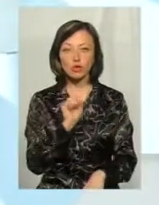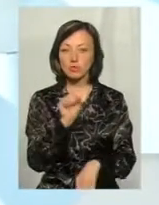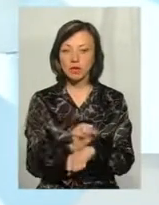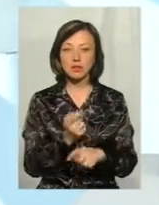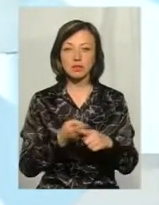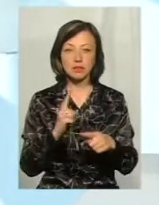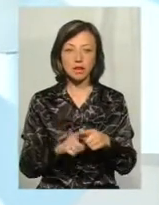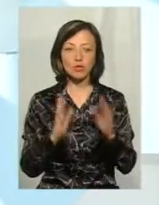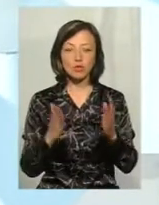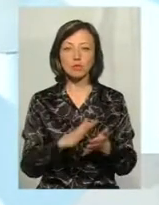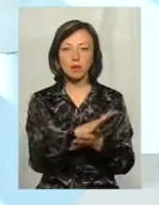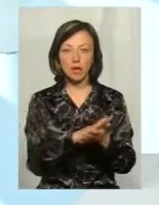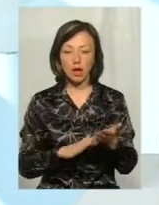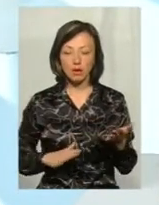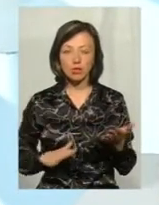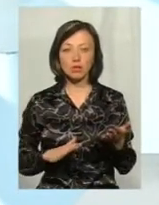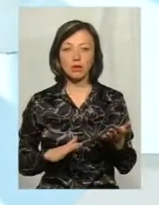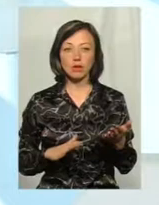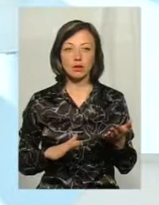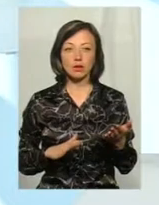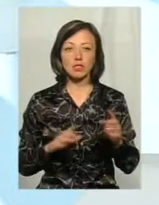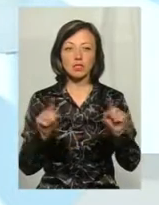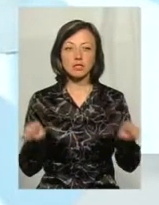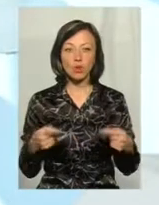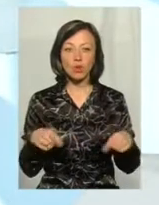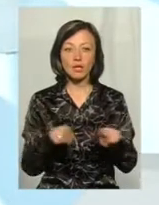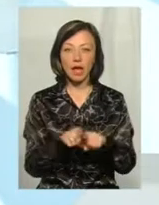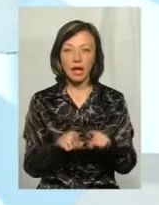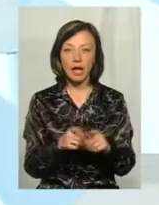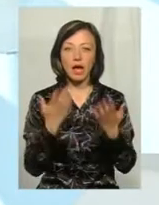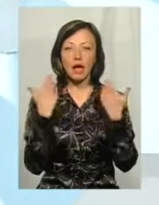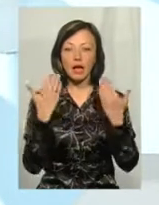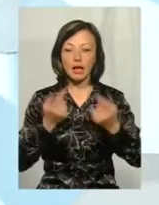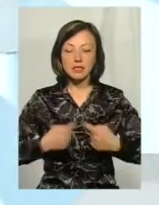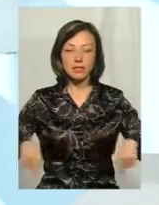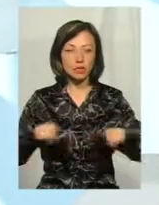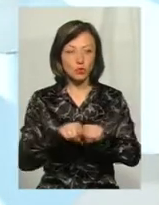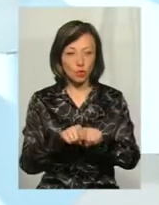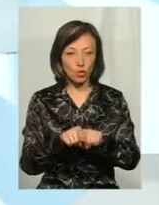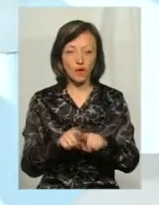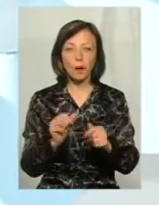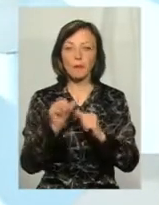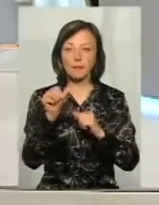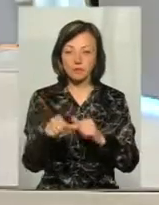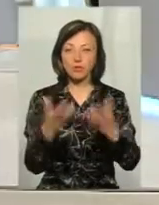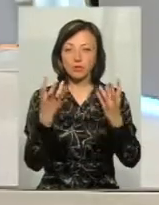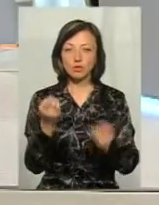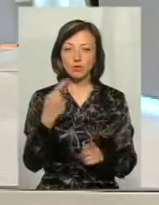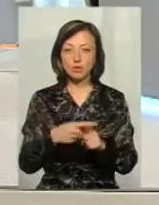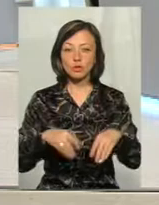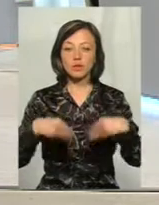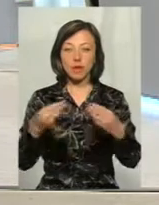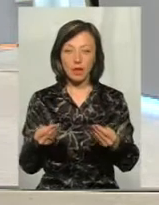цьому, а будемо далі продовжувати, значить, створювати такі рекреаційні зони. Крім того, ми даємо сьогодні